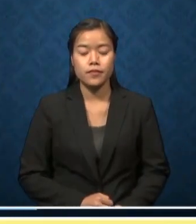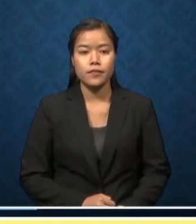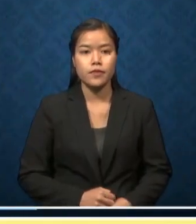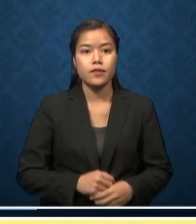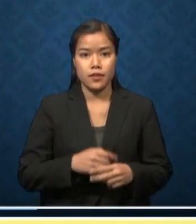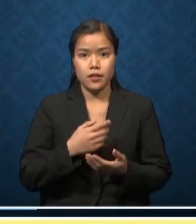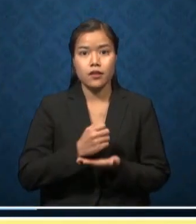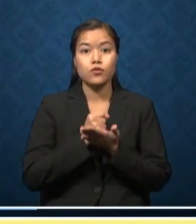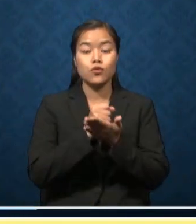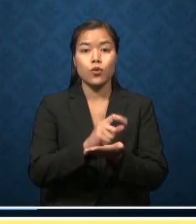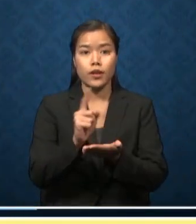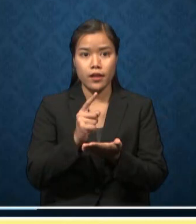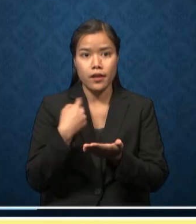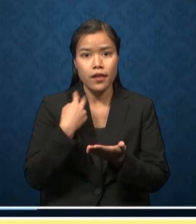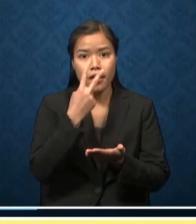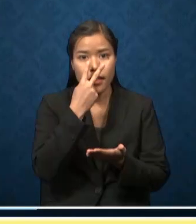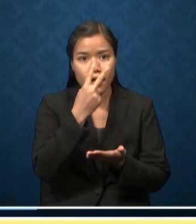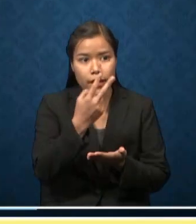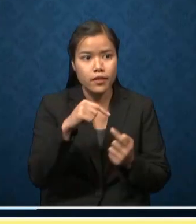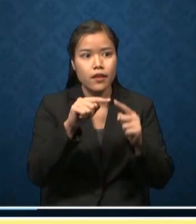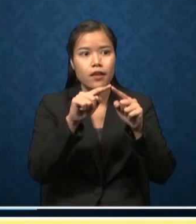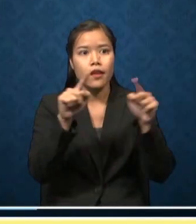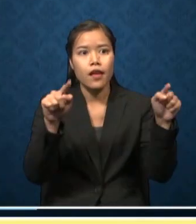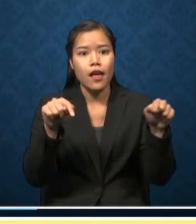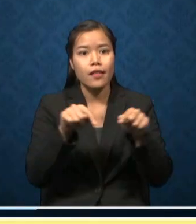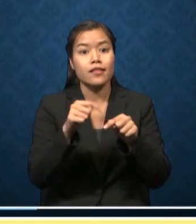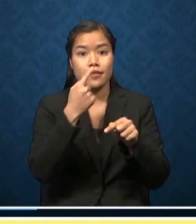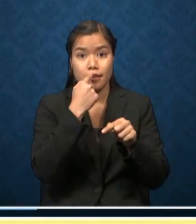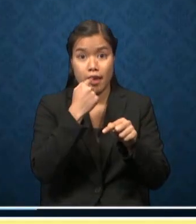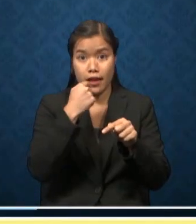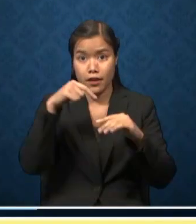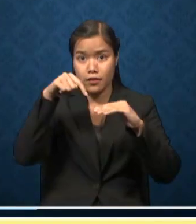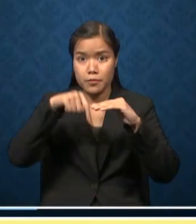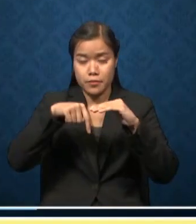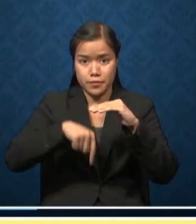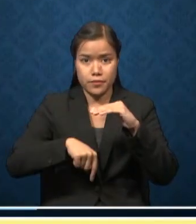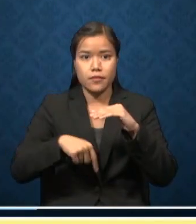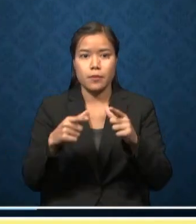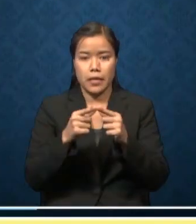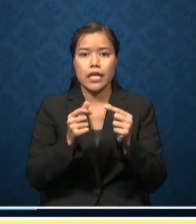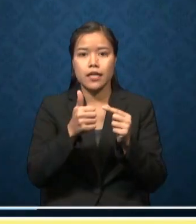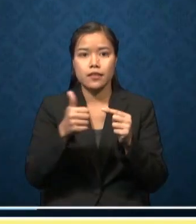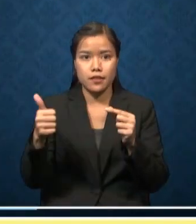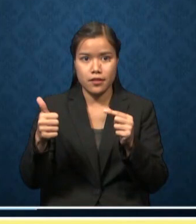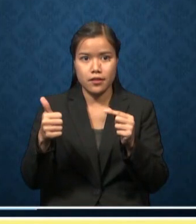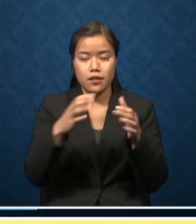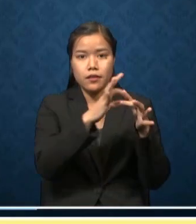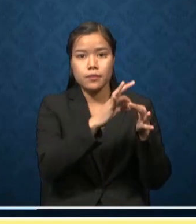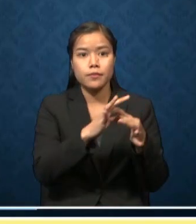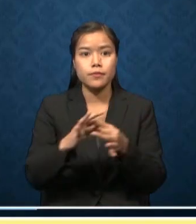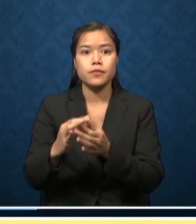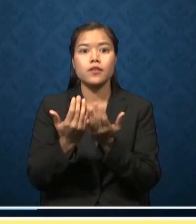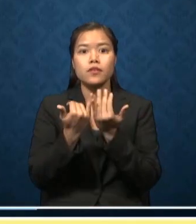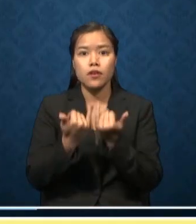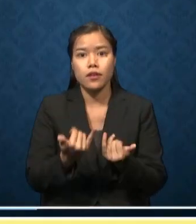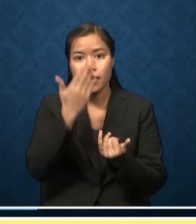ย้ำกันที่ท่านทำเนี่ยท่านย้ำตรงสีแดงและลงไปให้ลึกนะครับซึ่งก็เป็นเรื่องที่ดีผมขออนุญาตมาเชื่อมโยงตรงนี้เพื่อ